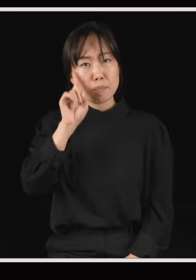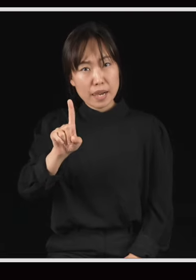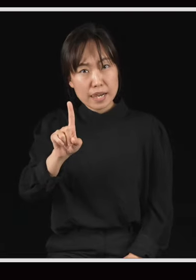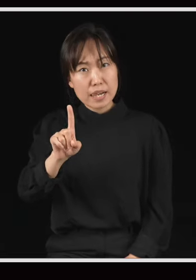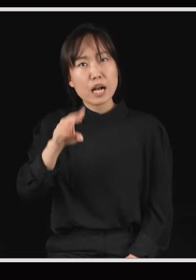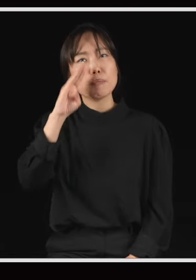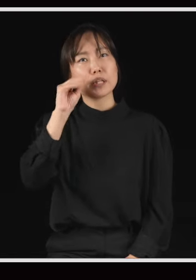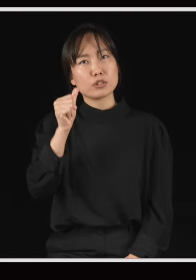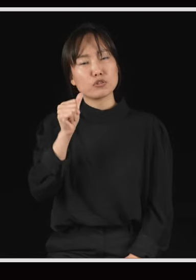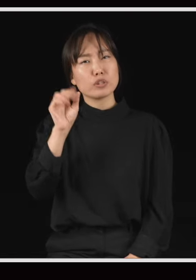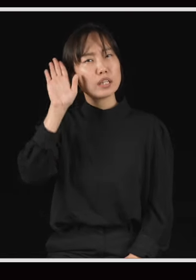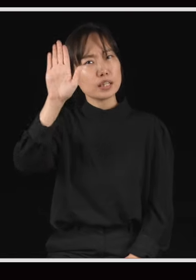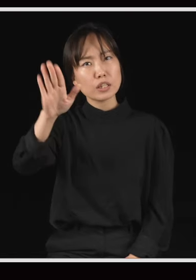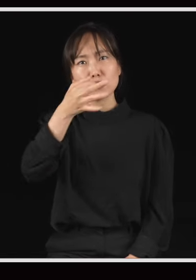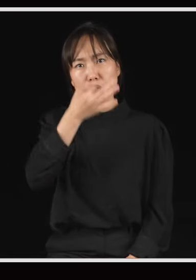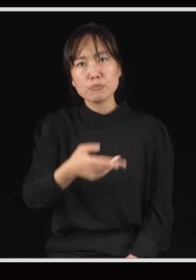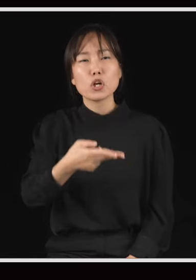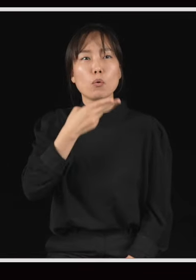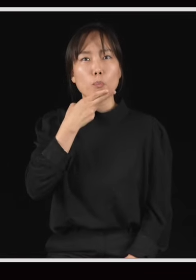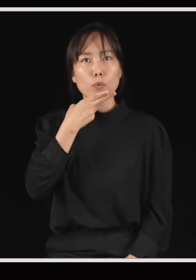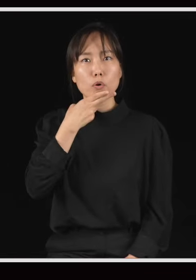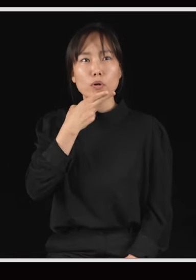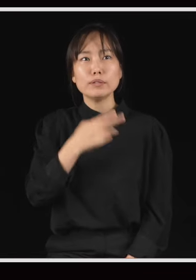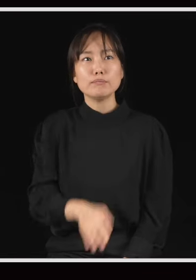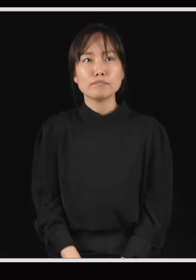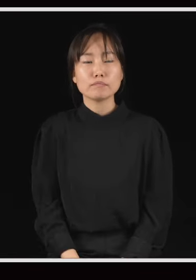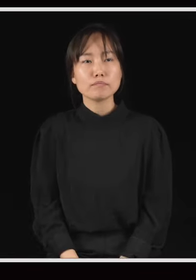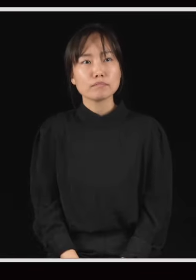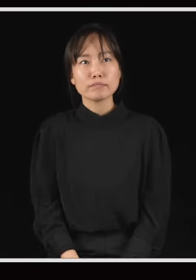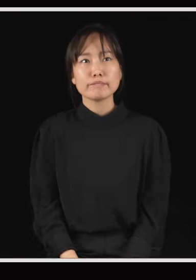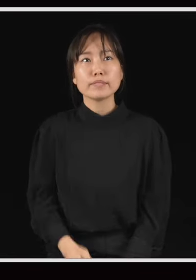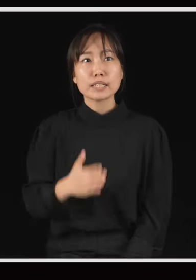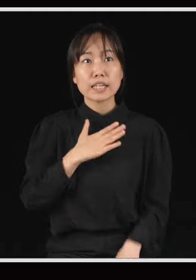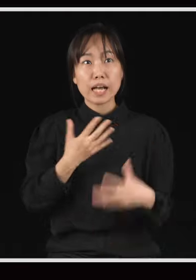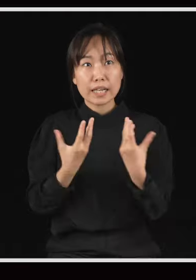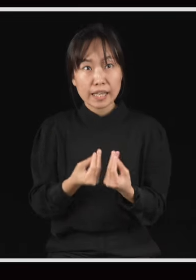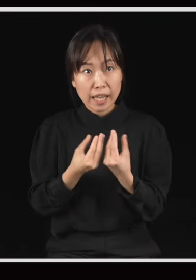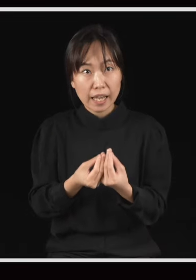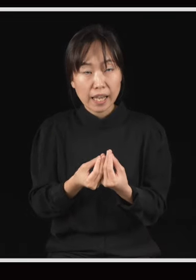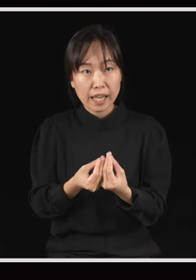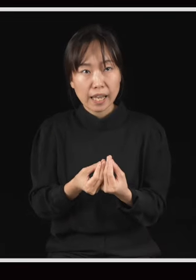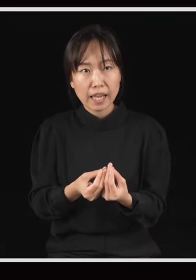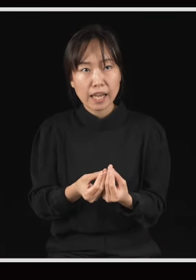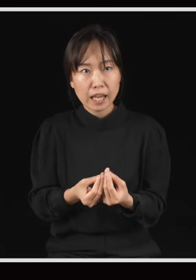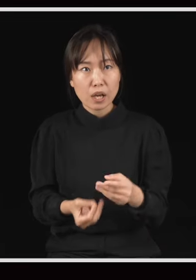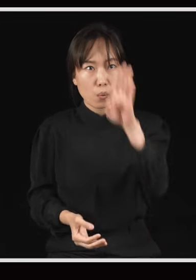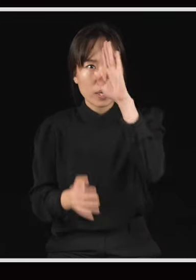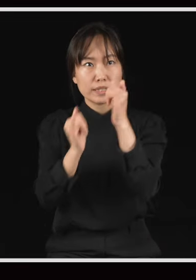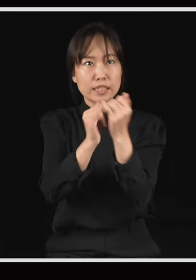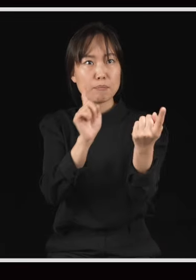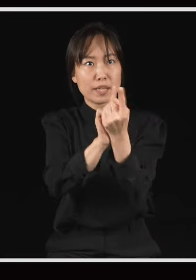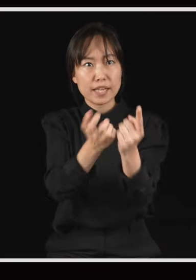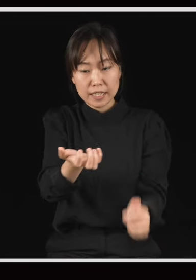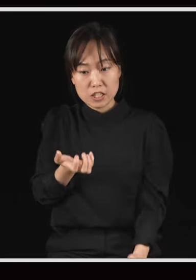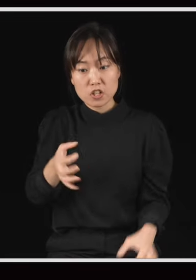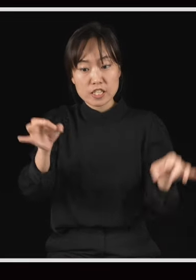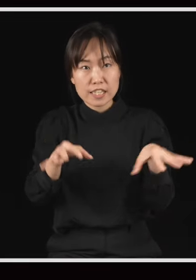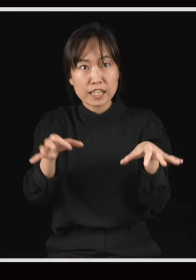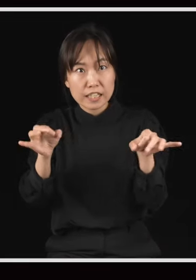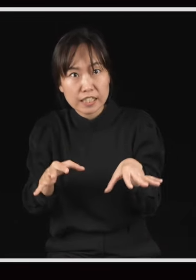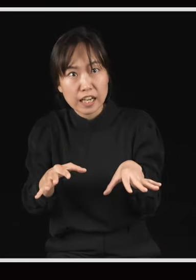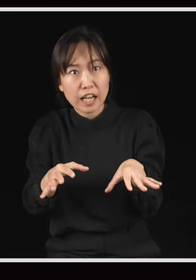하시면 그렇게 또 어렵지도 않습니다. 예를 들어서 저 같은 경우는 진료 직전에 스트레칭을 한다거나 아침에